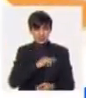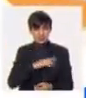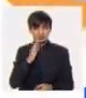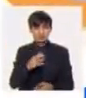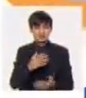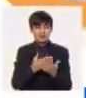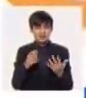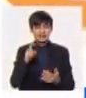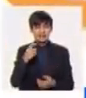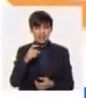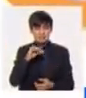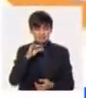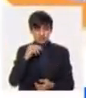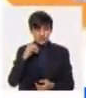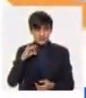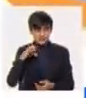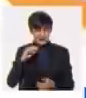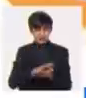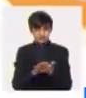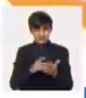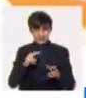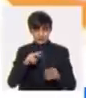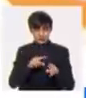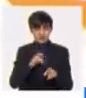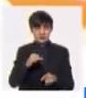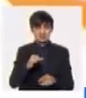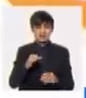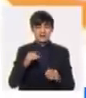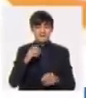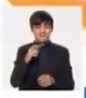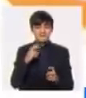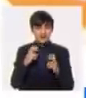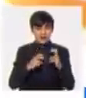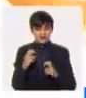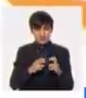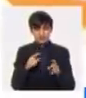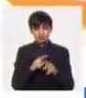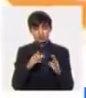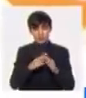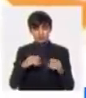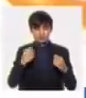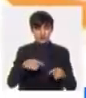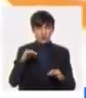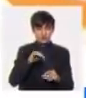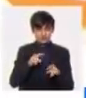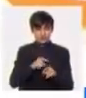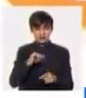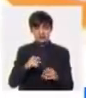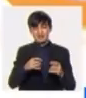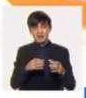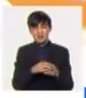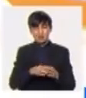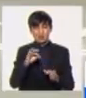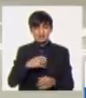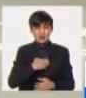услуг. А это химчистки, фирмы, которые совершают операции с недвижимостью, финансами и страхованием. Компании, обеспечивающие доступ к